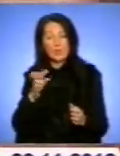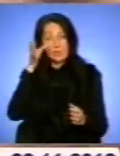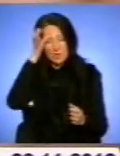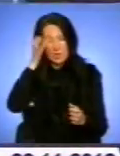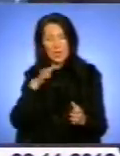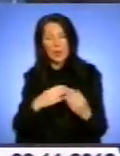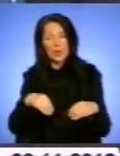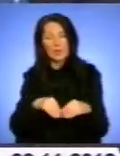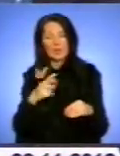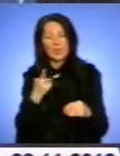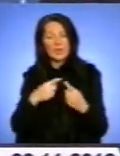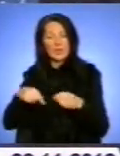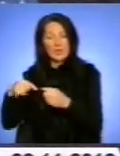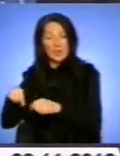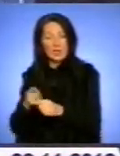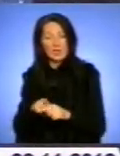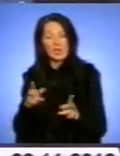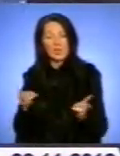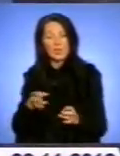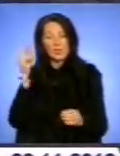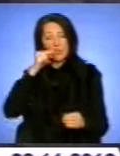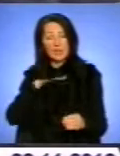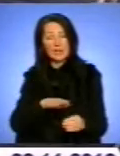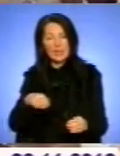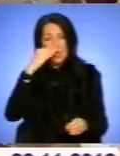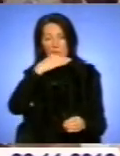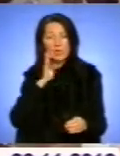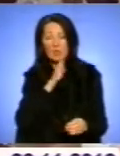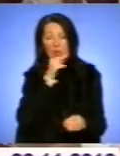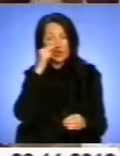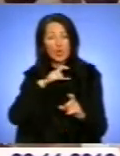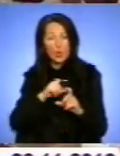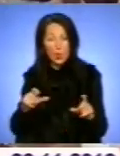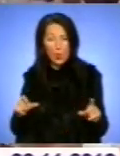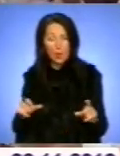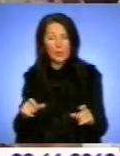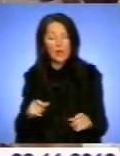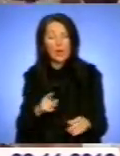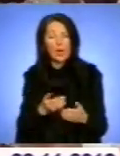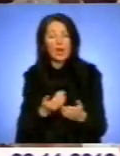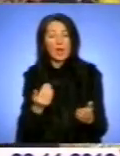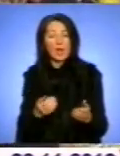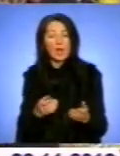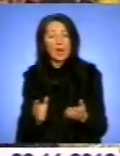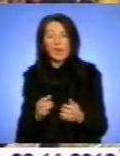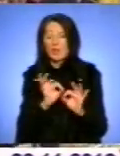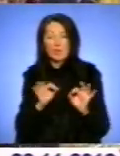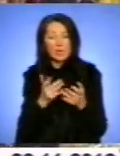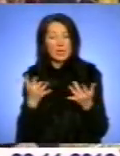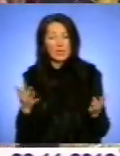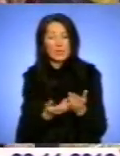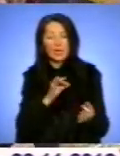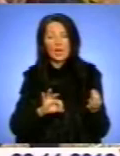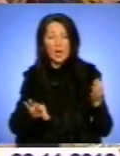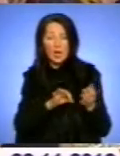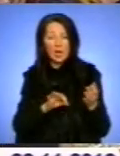в навчанні – дітей, батьків і школу. Портал містить різноманітну інформацію – від гри на гітарі до вступу до вишу. Щодня сайт відвідує 40